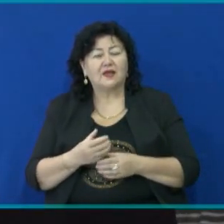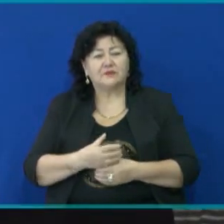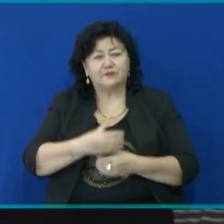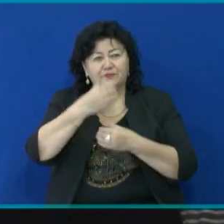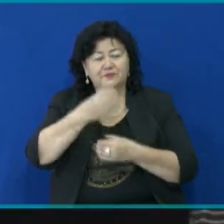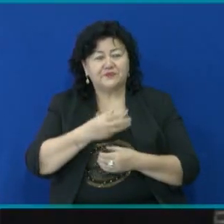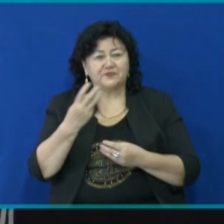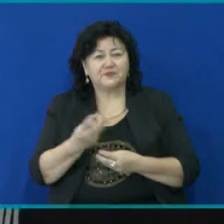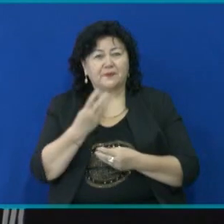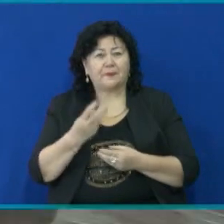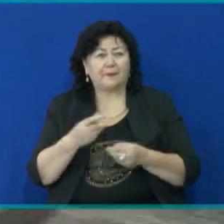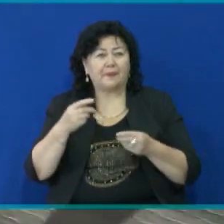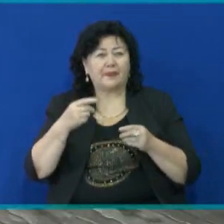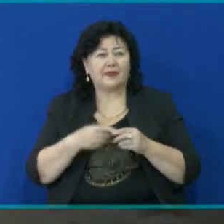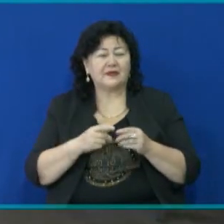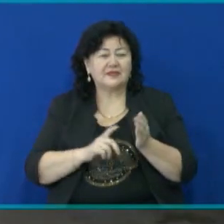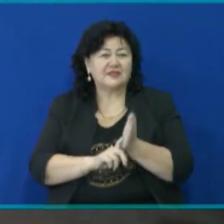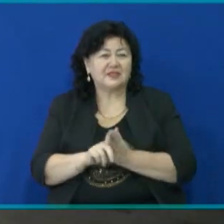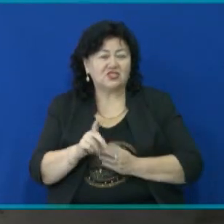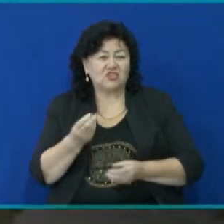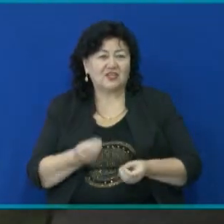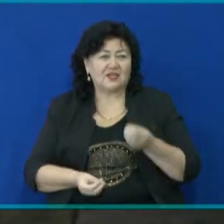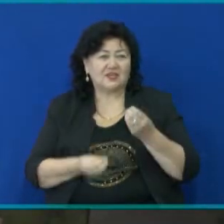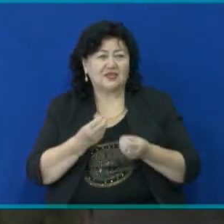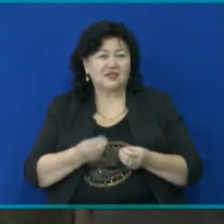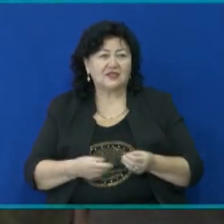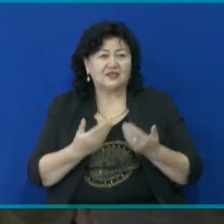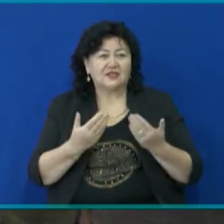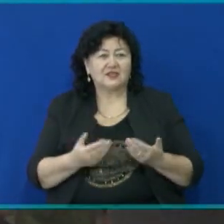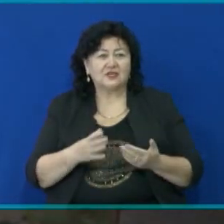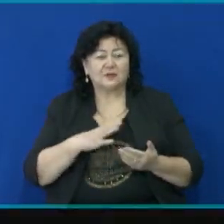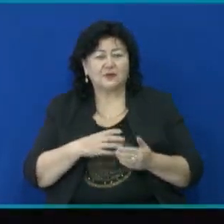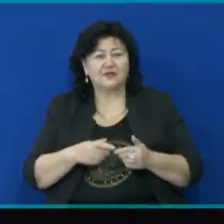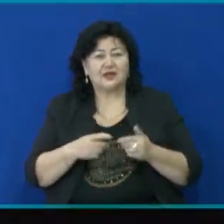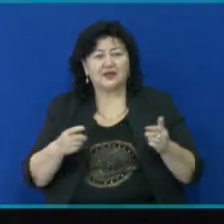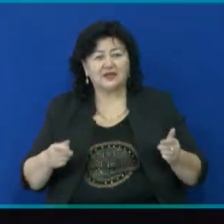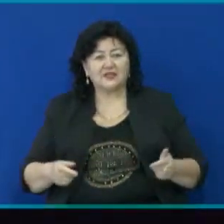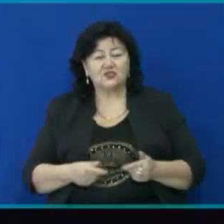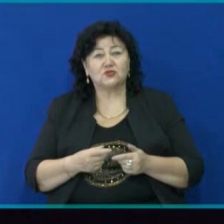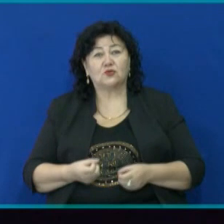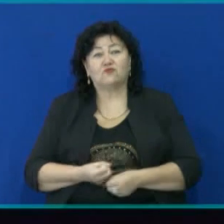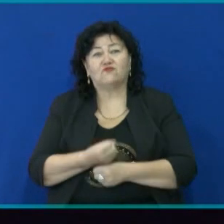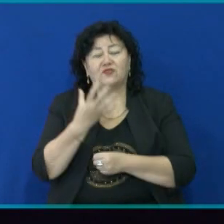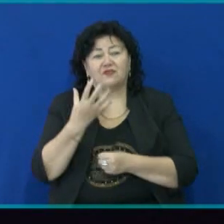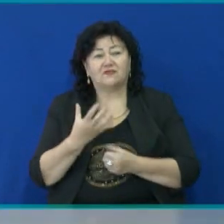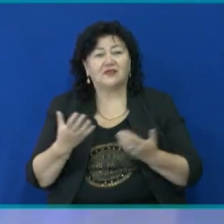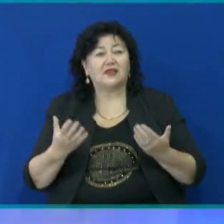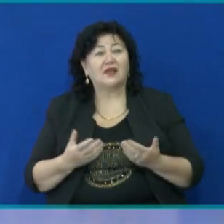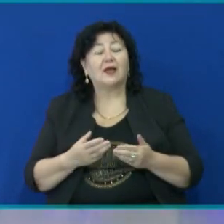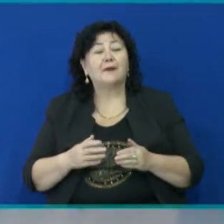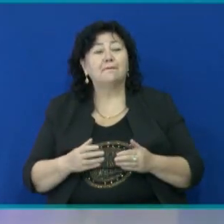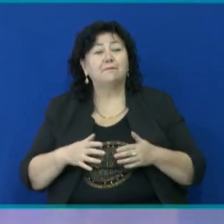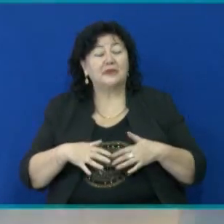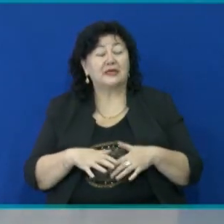Марат Караханов зажег факел народных спортивных игр. Также в честь спортсменов был организован фейерверк. Мероприятие завершилось концертной программой